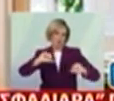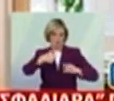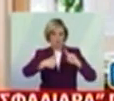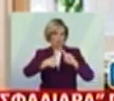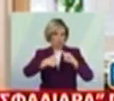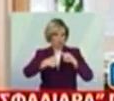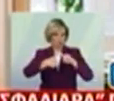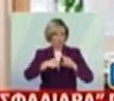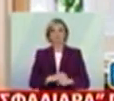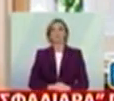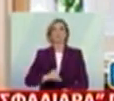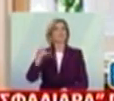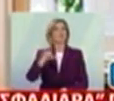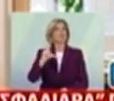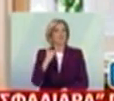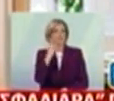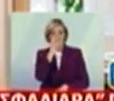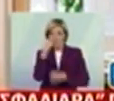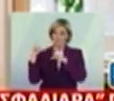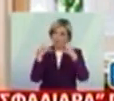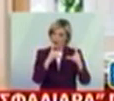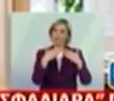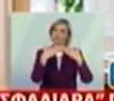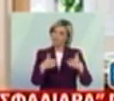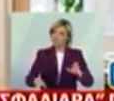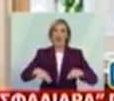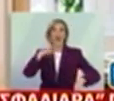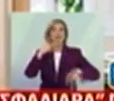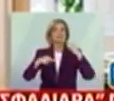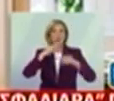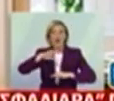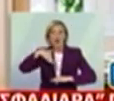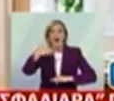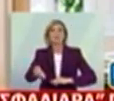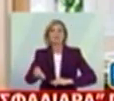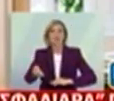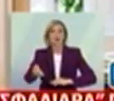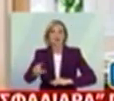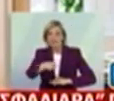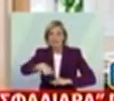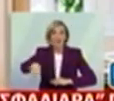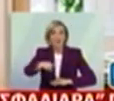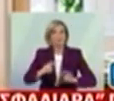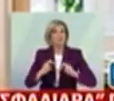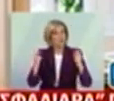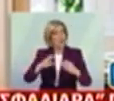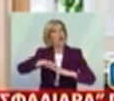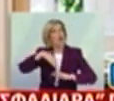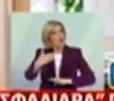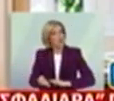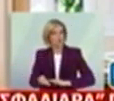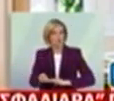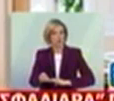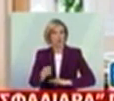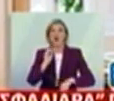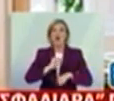την αναγνώριση ως πατρότητας του μη βιολογικού πατέρα σε περίπτωση που ένας από τους δύο έχει παιδιά.